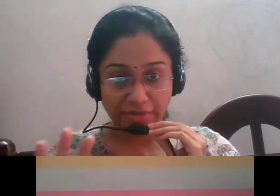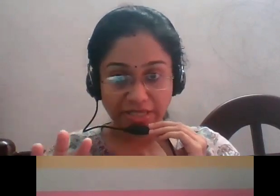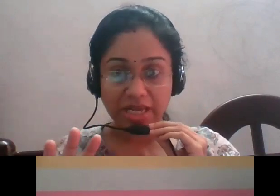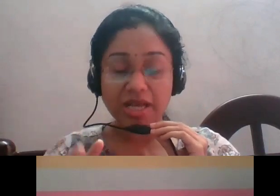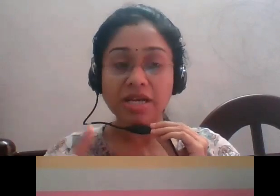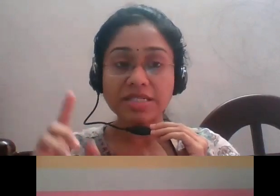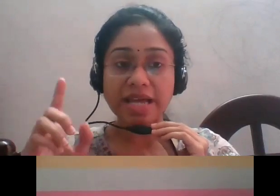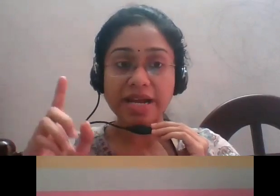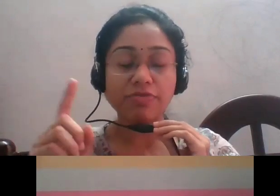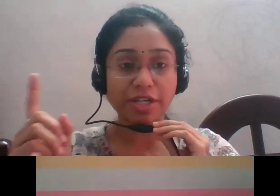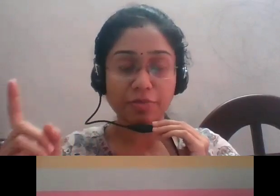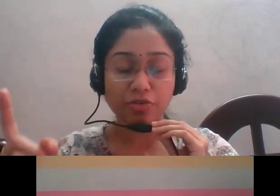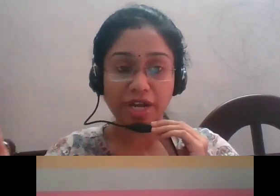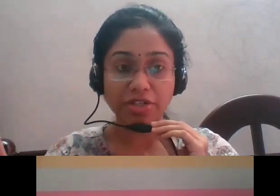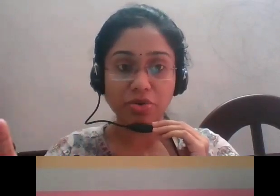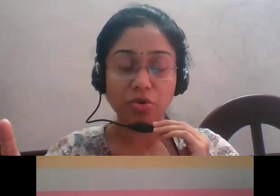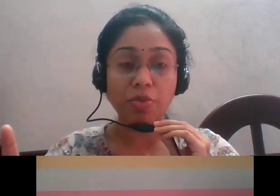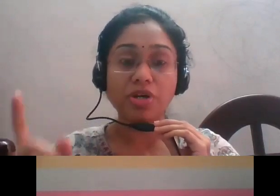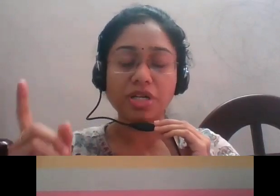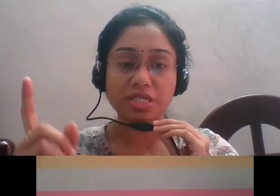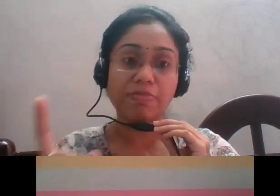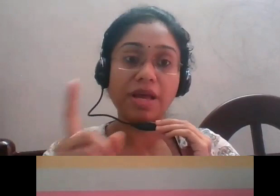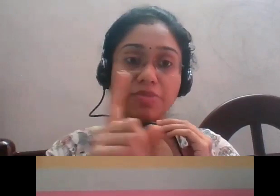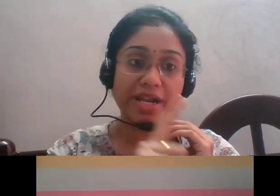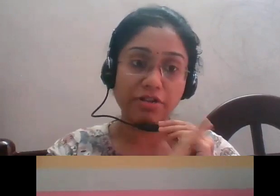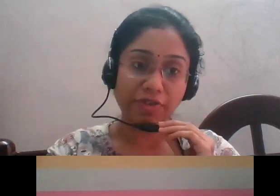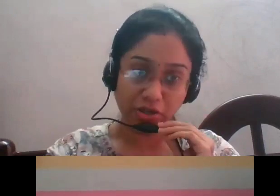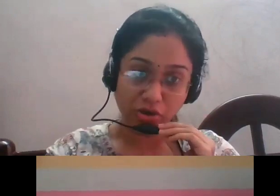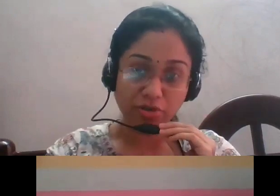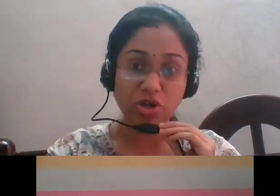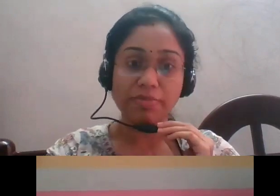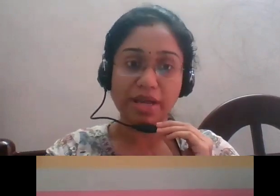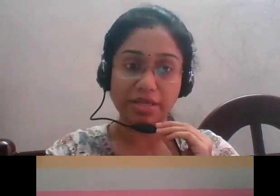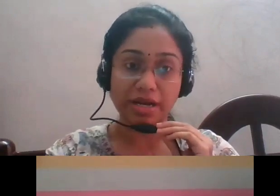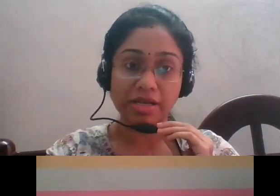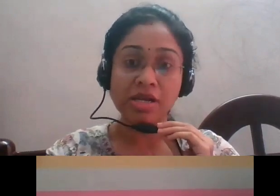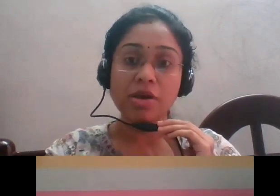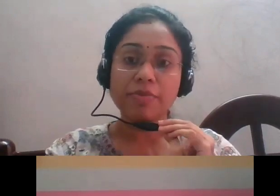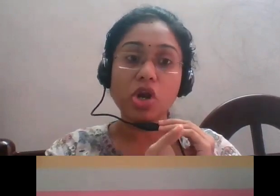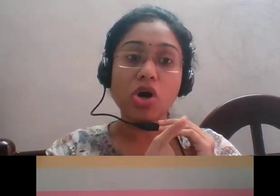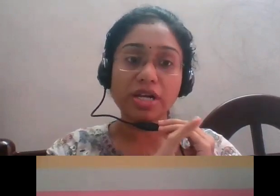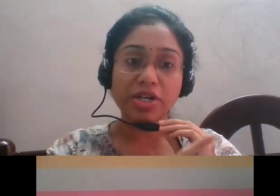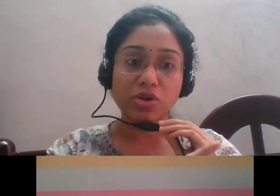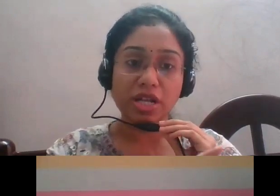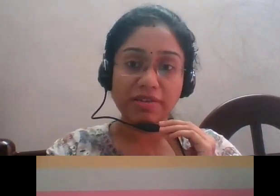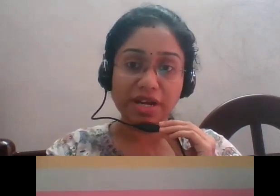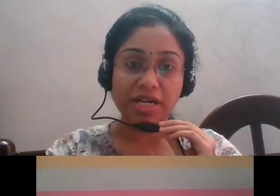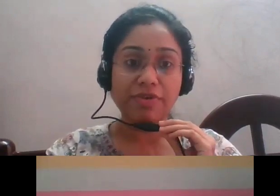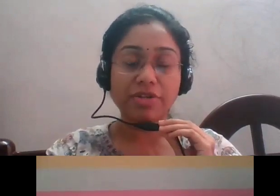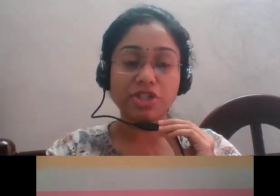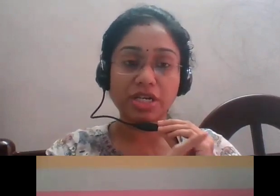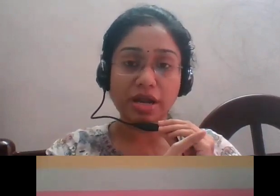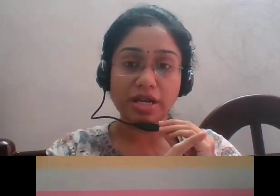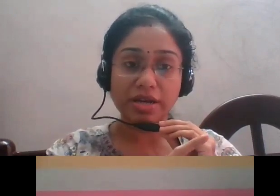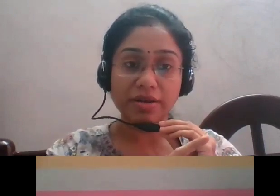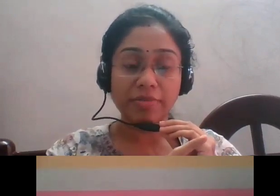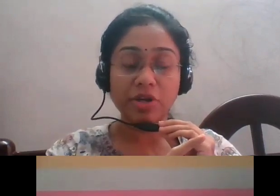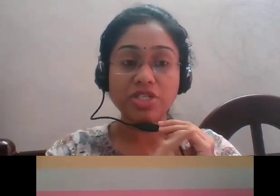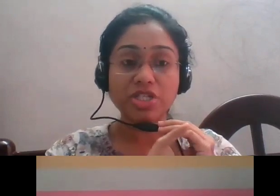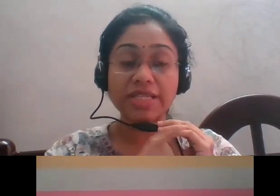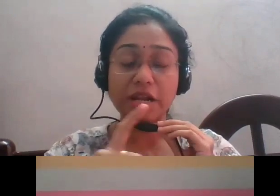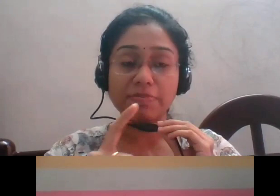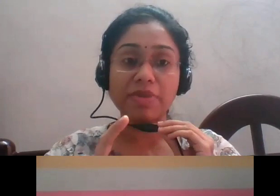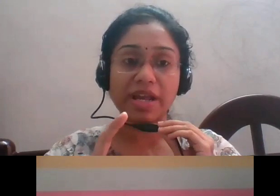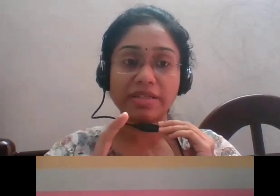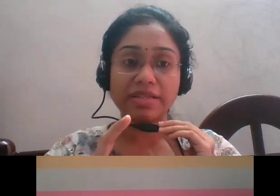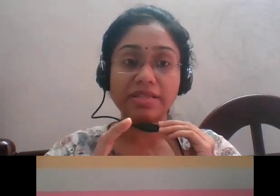എന്ന് പറയാൻ പറ്റില്ല. സൈഡ് ഇഫക്റ്റ് പ്രൊഫൈൽ നോക്കുമ്പോൾ റിസ്ഡിപ്ലാം സൈഡ് ഇഫക്റ്റ് കുറവുള്ള മരുന്നാണ്. പ്രൊലോങ്ഡ് ആയിട്ടുള്ള ലിവറിന്റെ ഫംഗ്ഷൻ ആൻഡ്